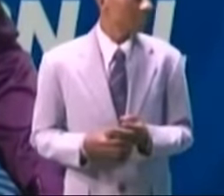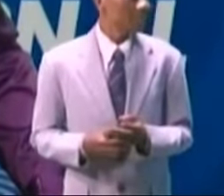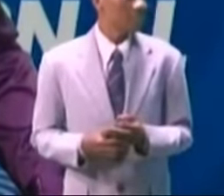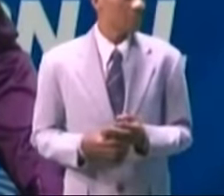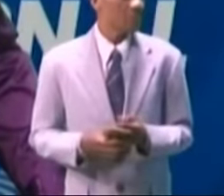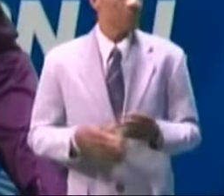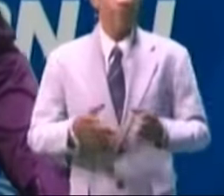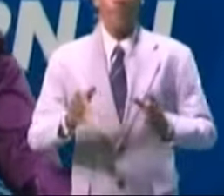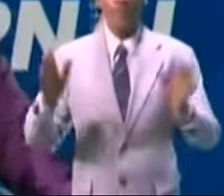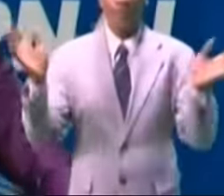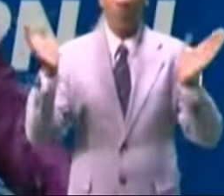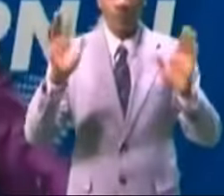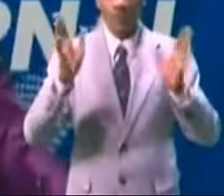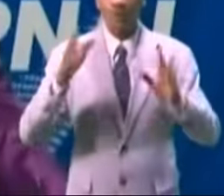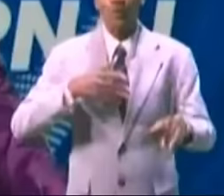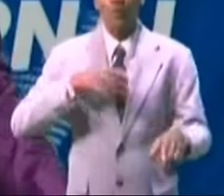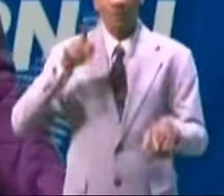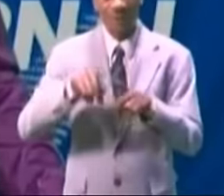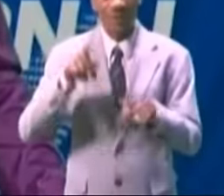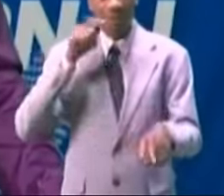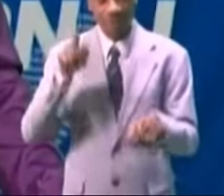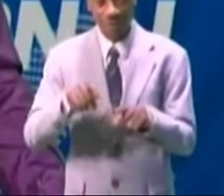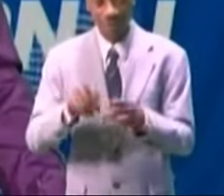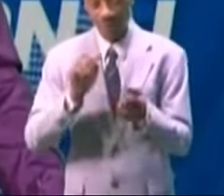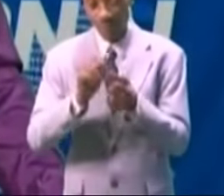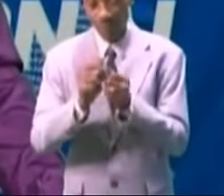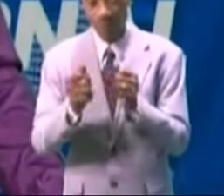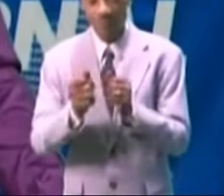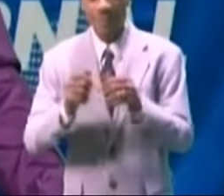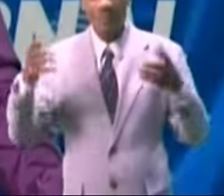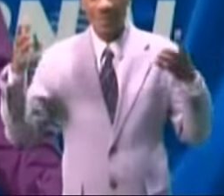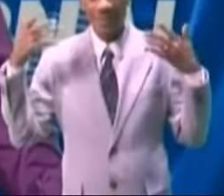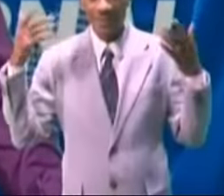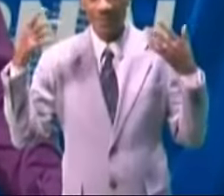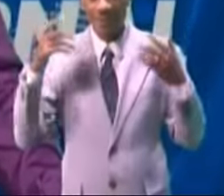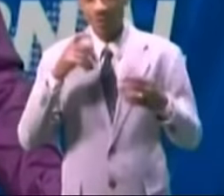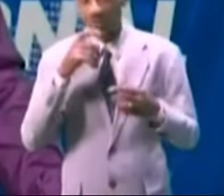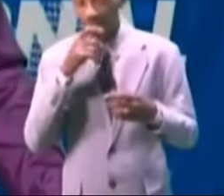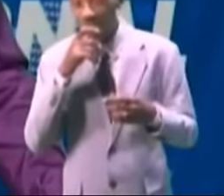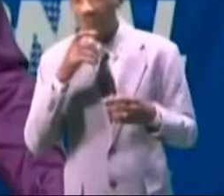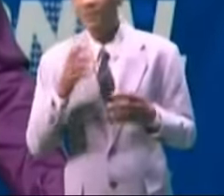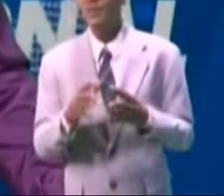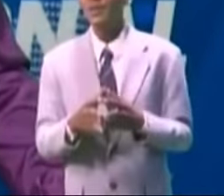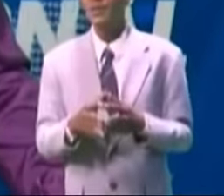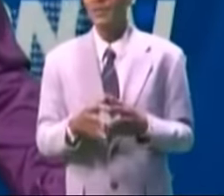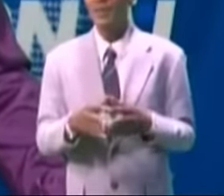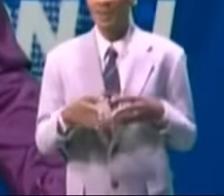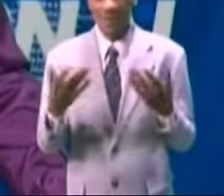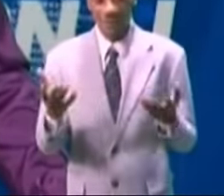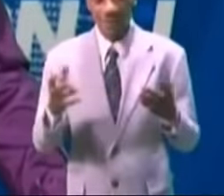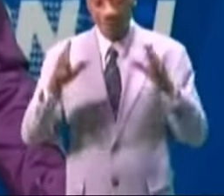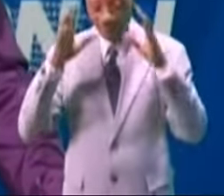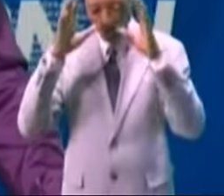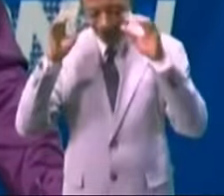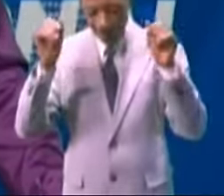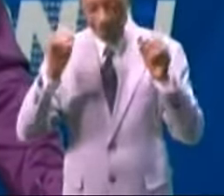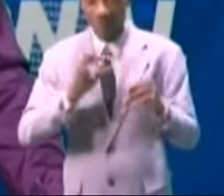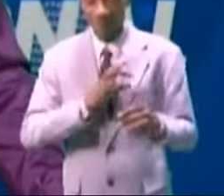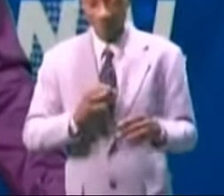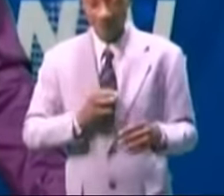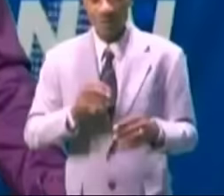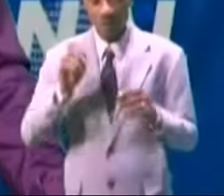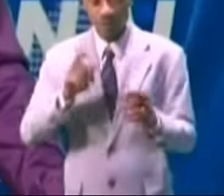République, Félix-Antoine Tshisekedi Tshilombo, a été reçue par le président de la République du Congo, Denis Sassou Nguesso. La